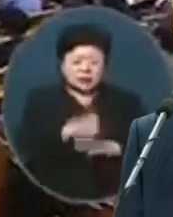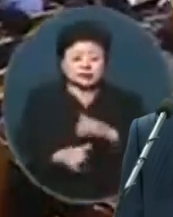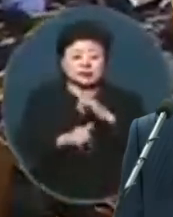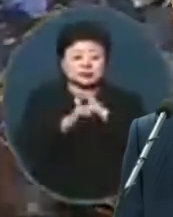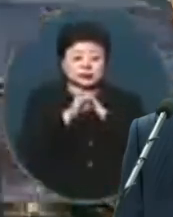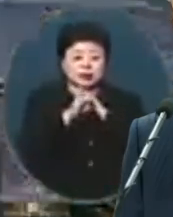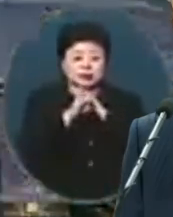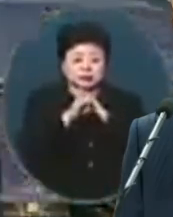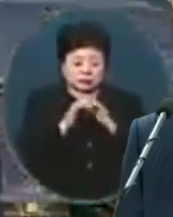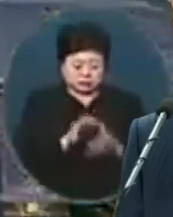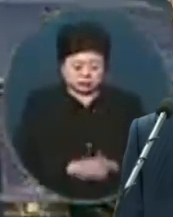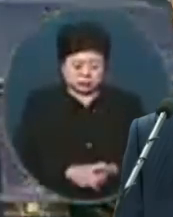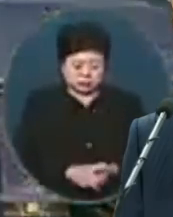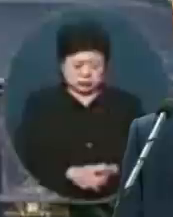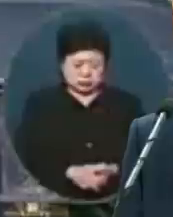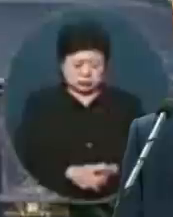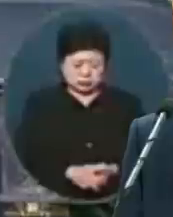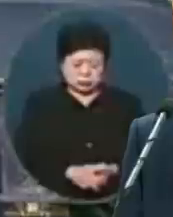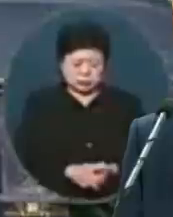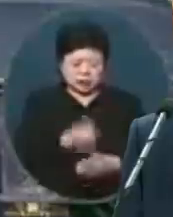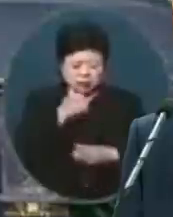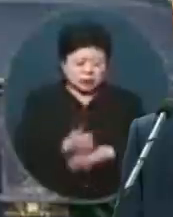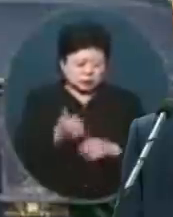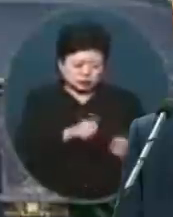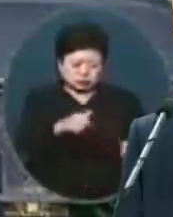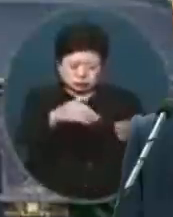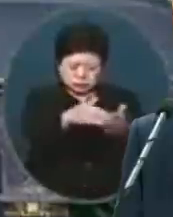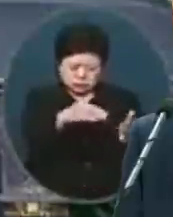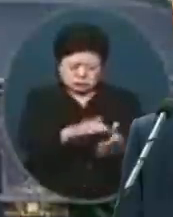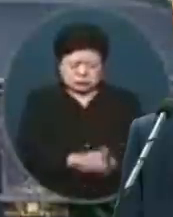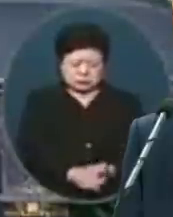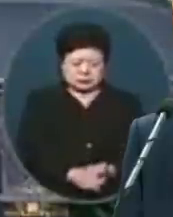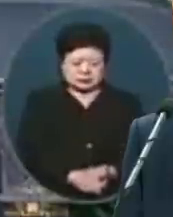자살로 생을 마감하는 것입니다.